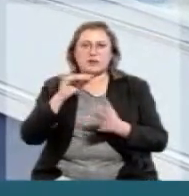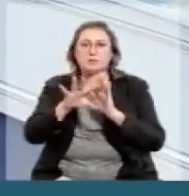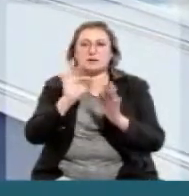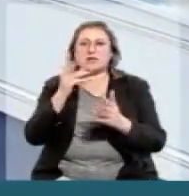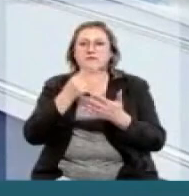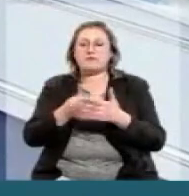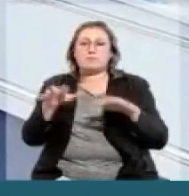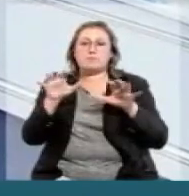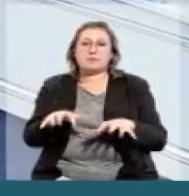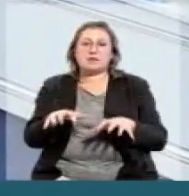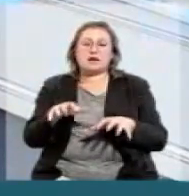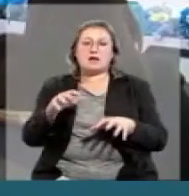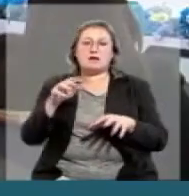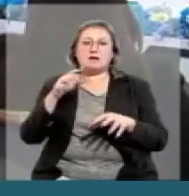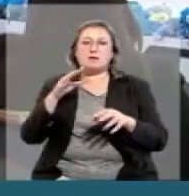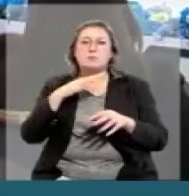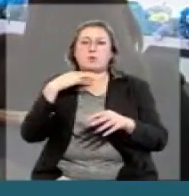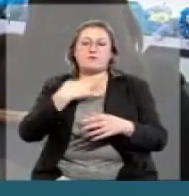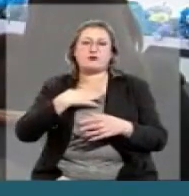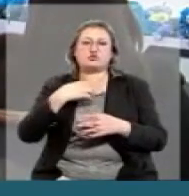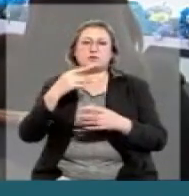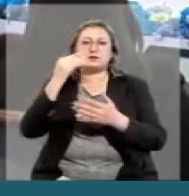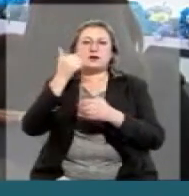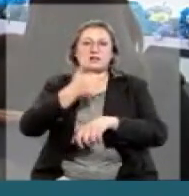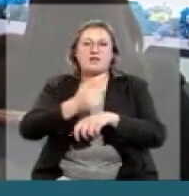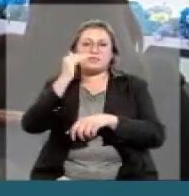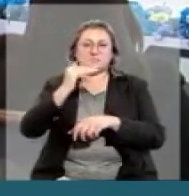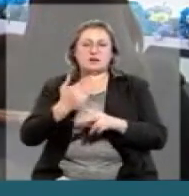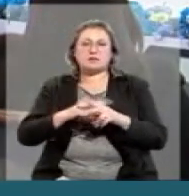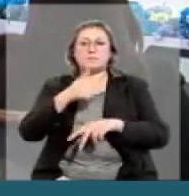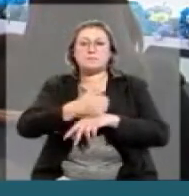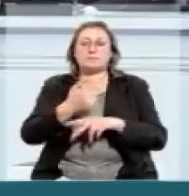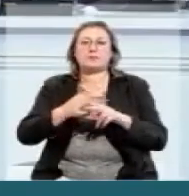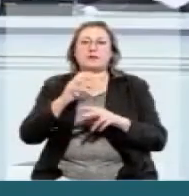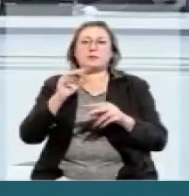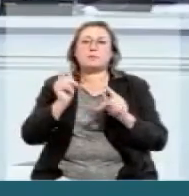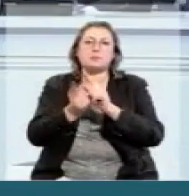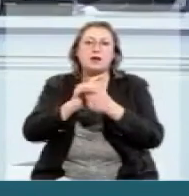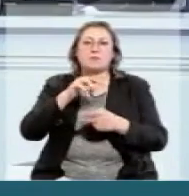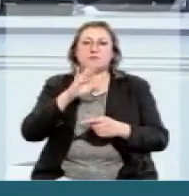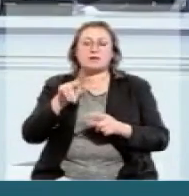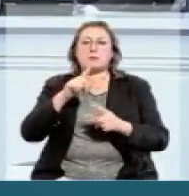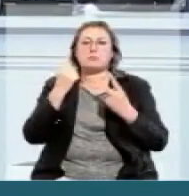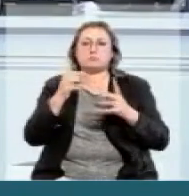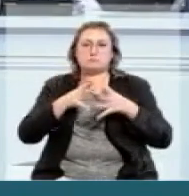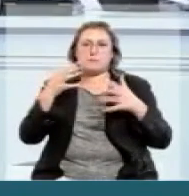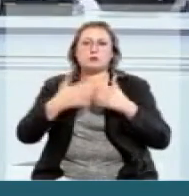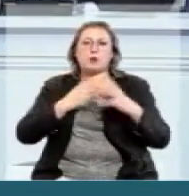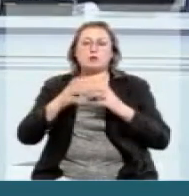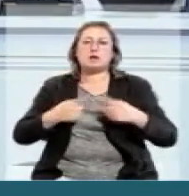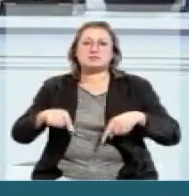для своего председательства ряд амбициозных приоритетов, в основе которых лежит преобразование СВМДА в полноценную международную